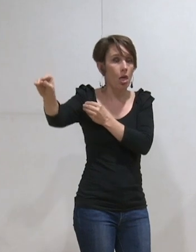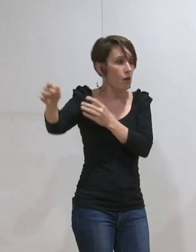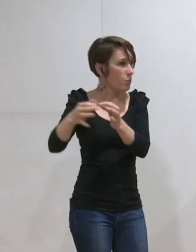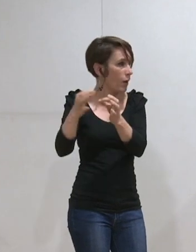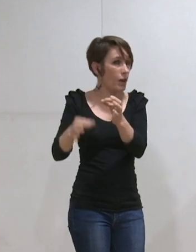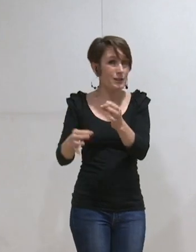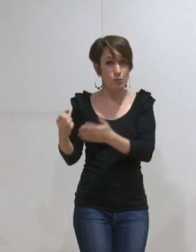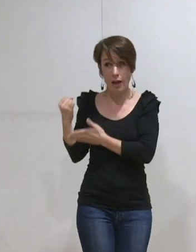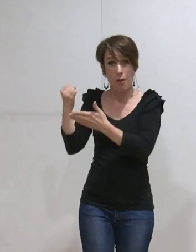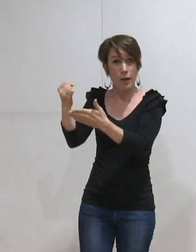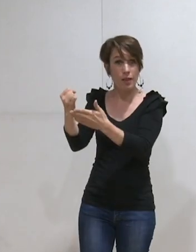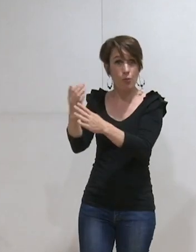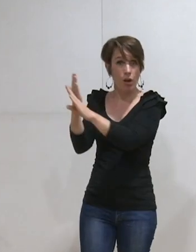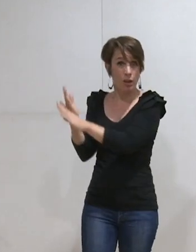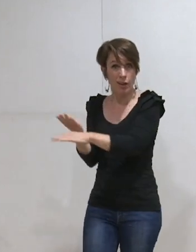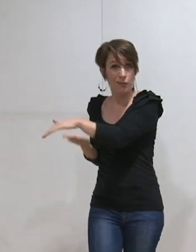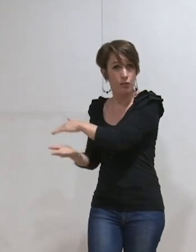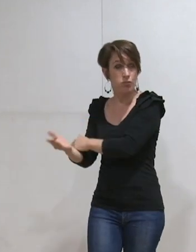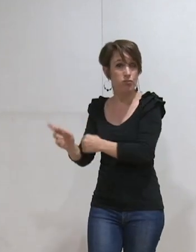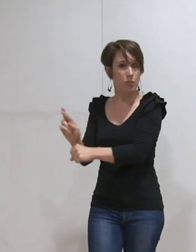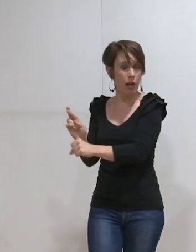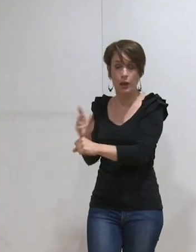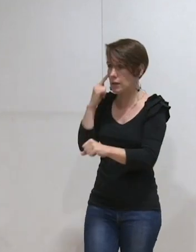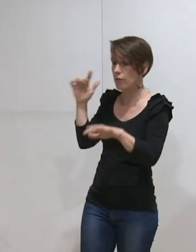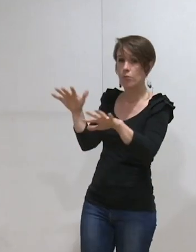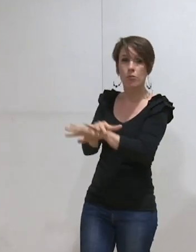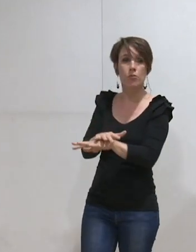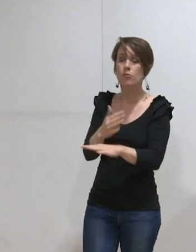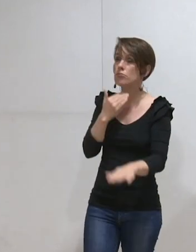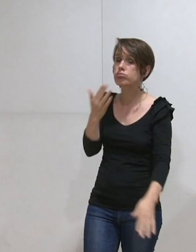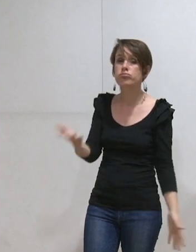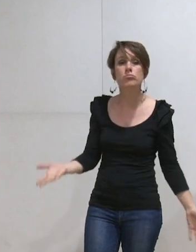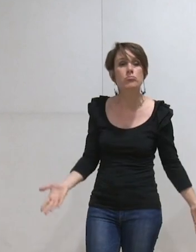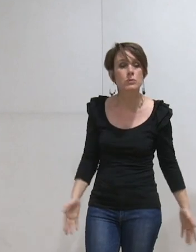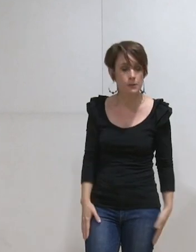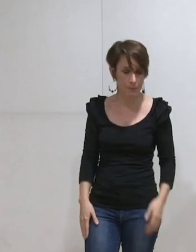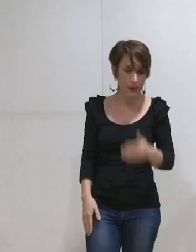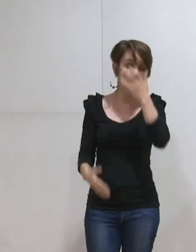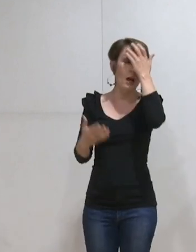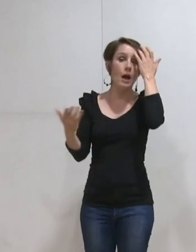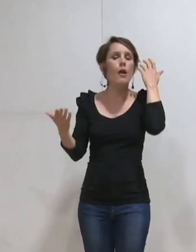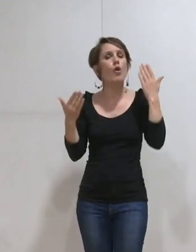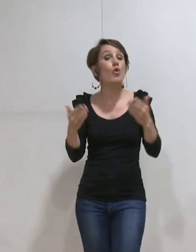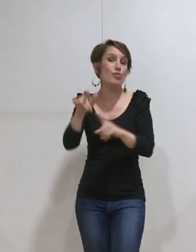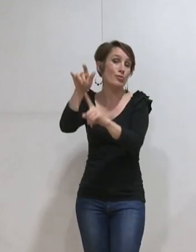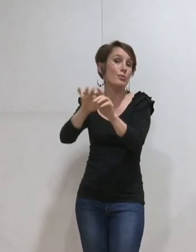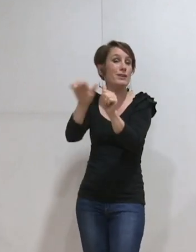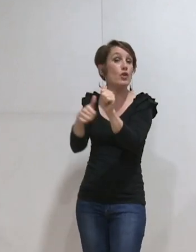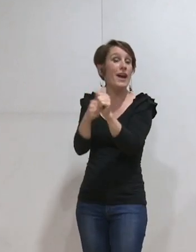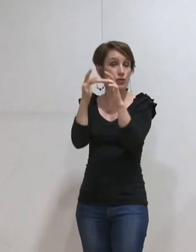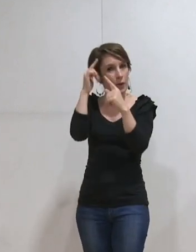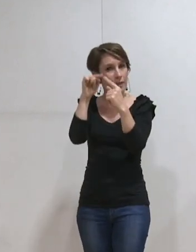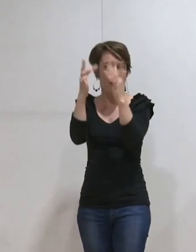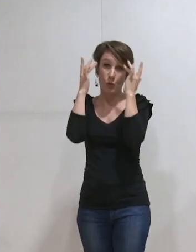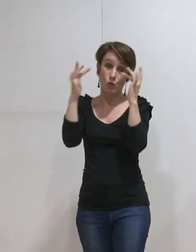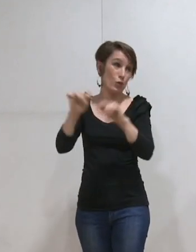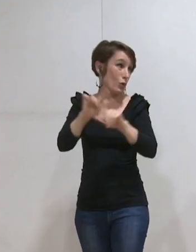donc je pense que ce débat alors bien sûr l'adjointe aux cultures n'est pas là donc il n'est